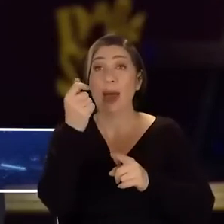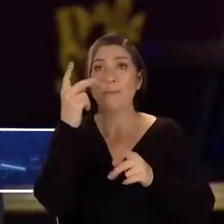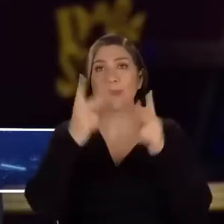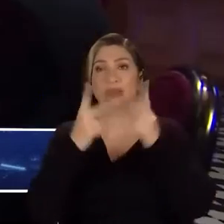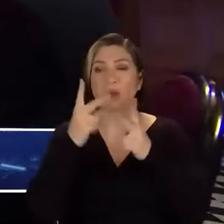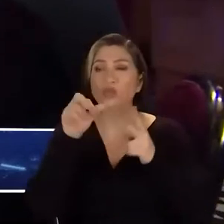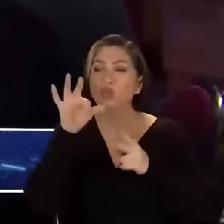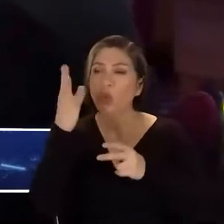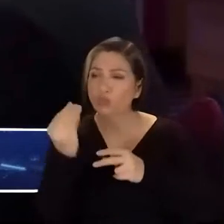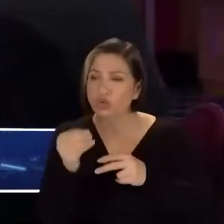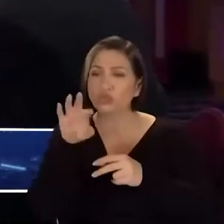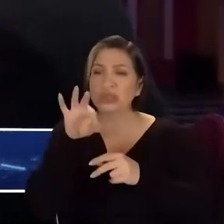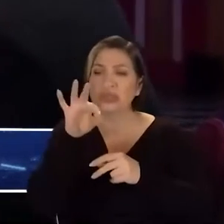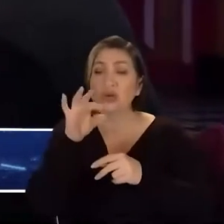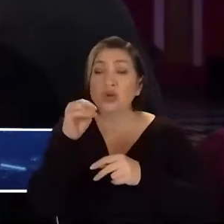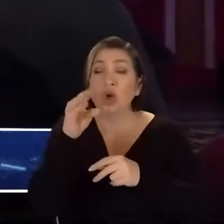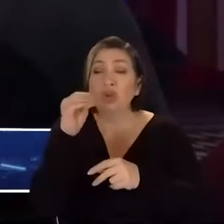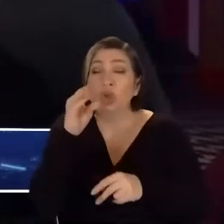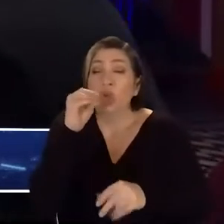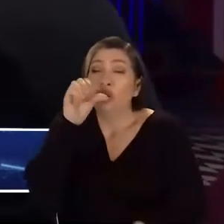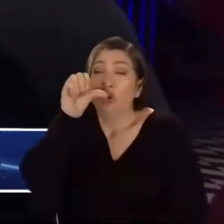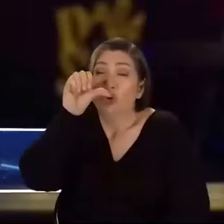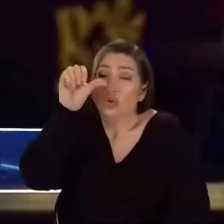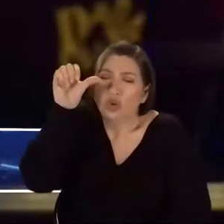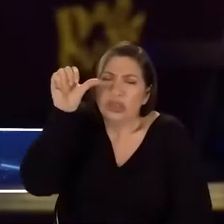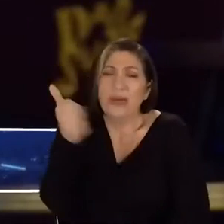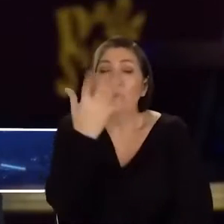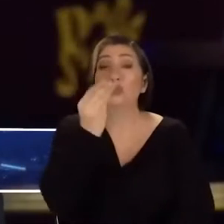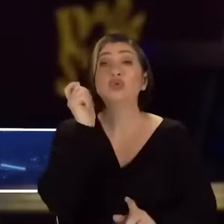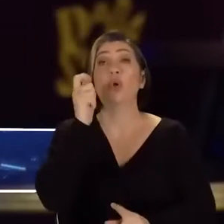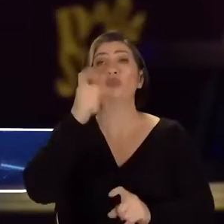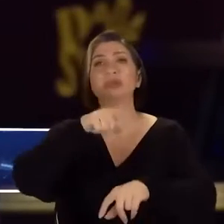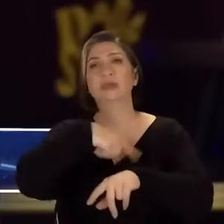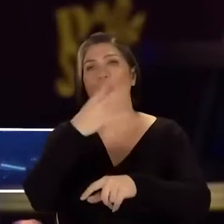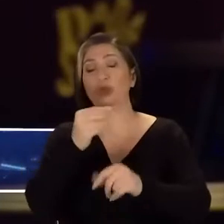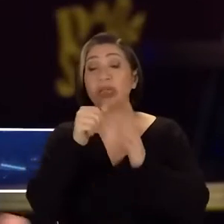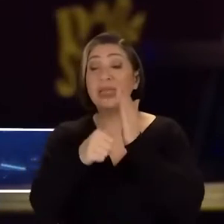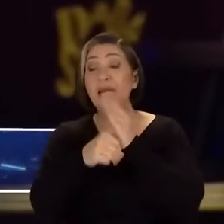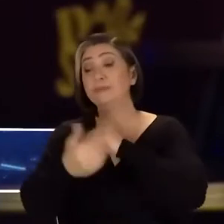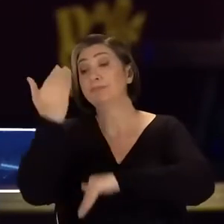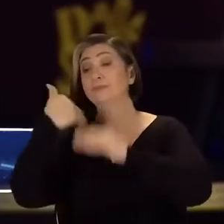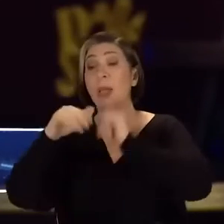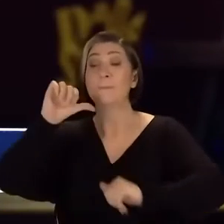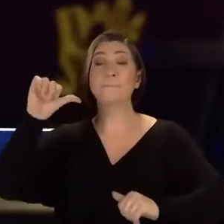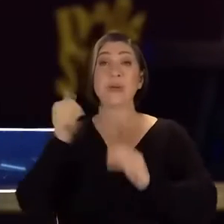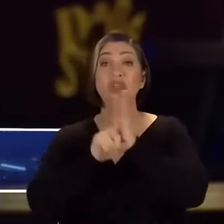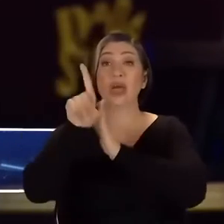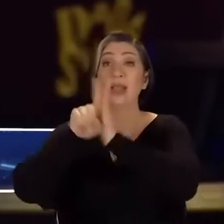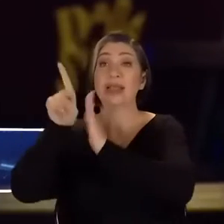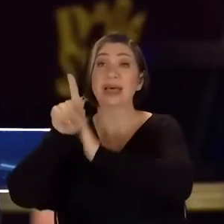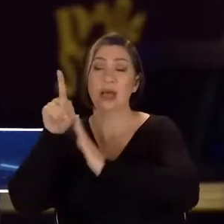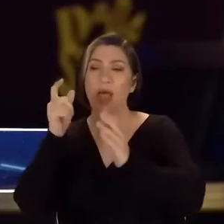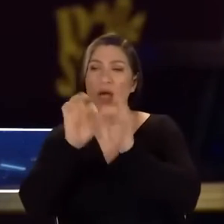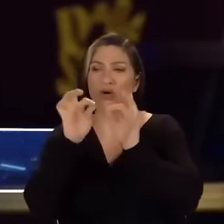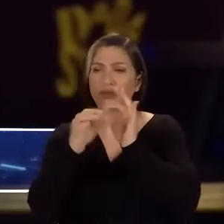bazen tuz olmuş ama tuzun çok çok kıymetli ve zor bulunduğu zamanlar olmuş. Tarih boyunca başarılı imparatorluklara, ekonomisi iyi